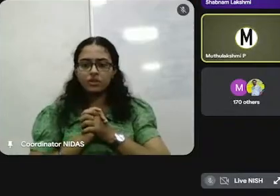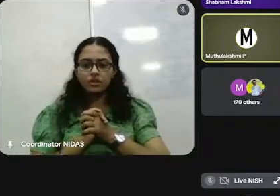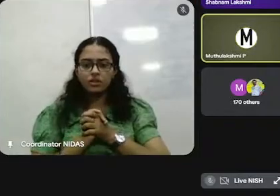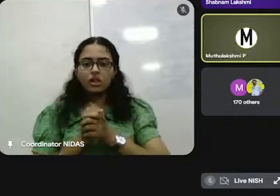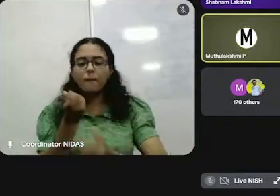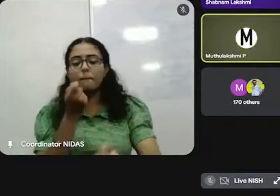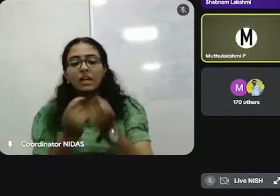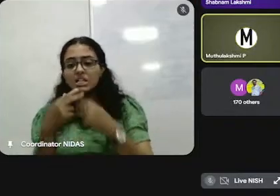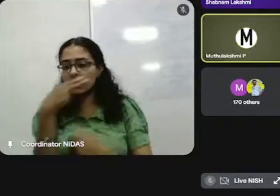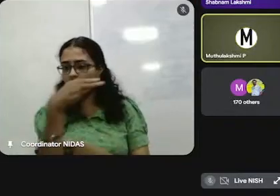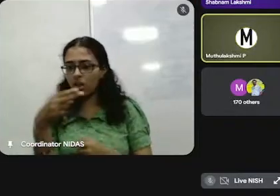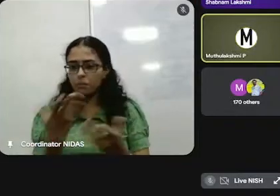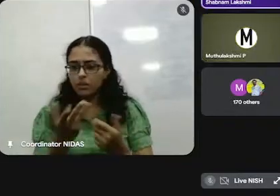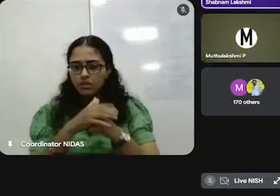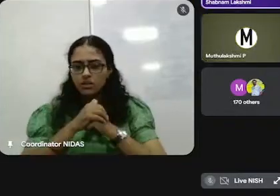ഇപ്പോ?